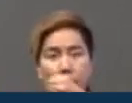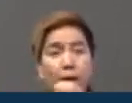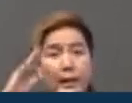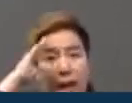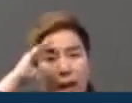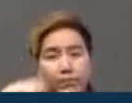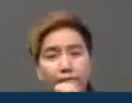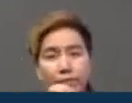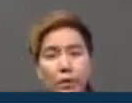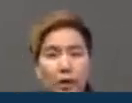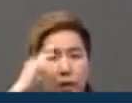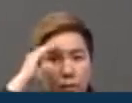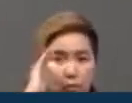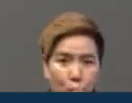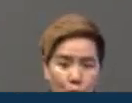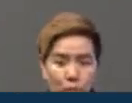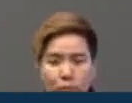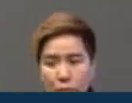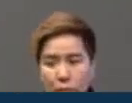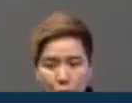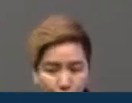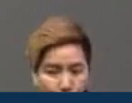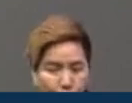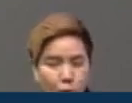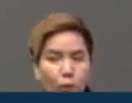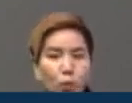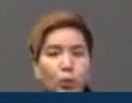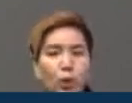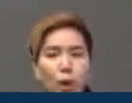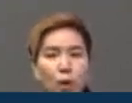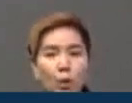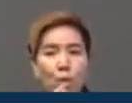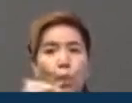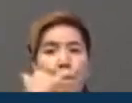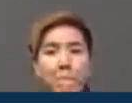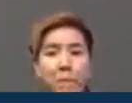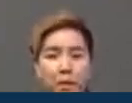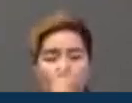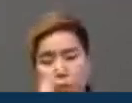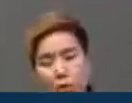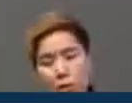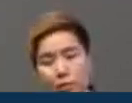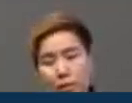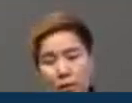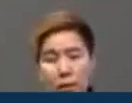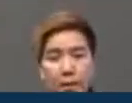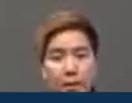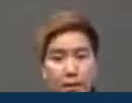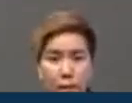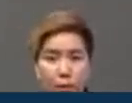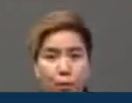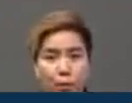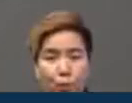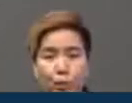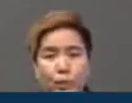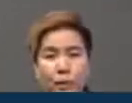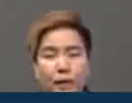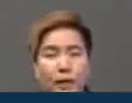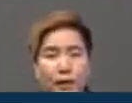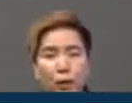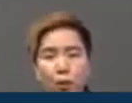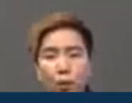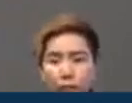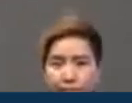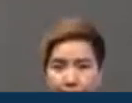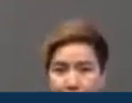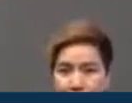ะเศรษฐกิจสีเขียวที่จะพยายามให้มีความสัมพันธ์เชื่อมโยงกันมากขึ้น เราก็สามารถเป็นเจ้าภาพในการกำหนดทิศทางของการพัฒน